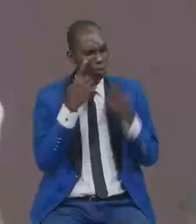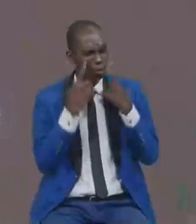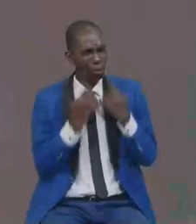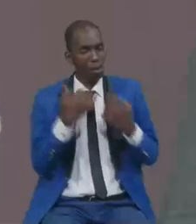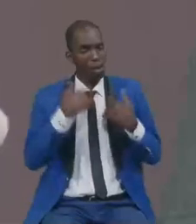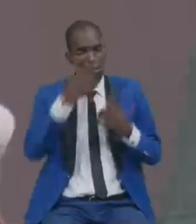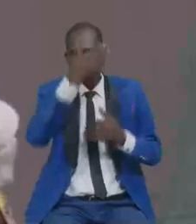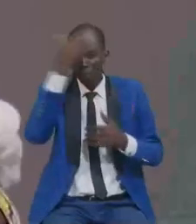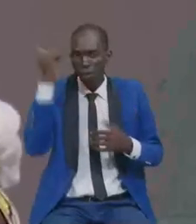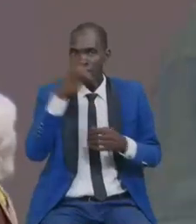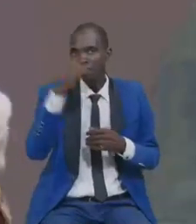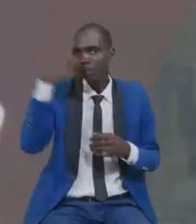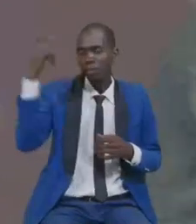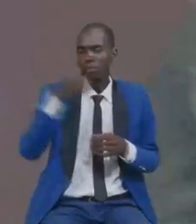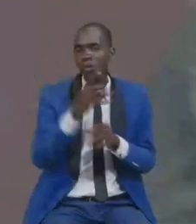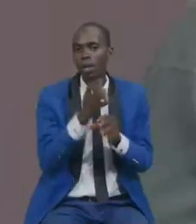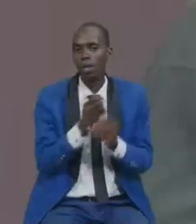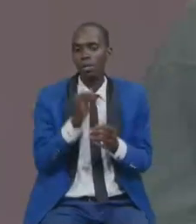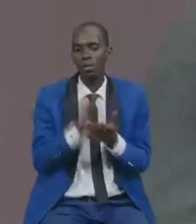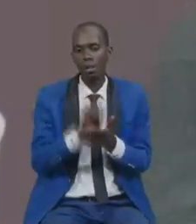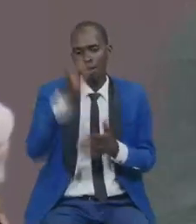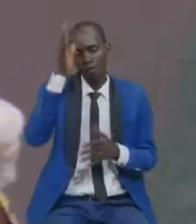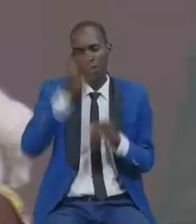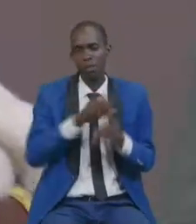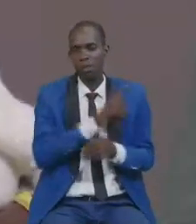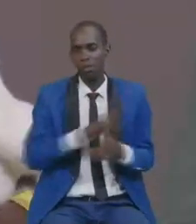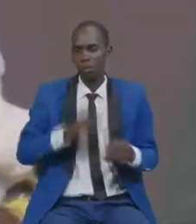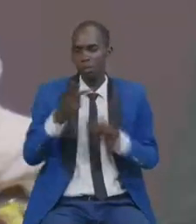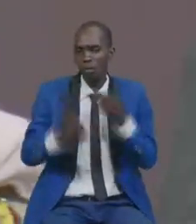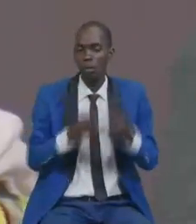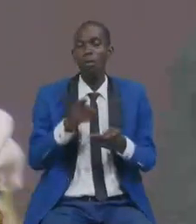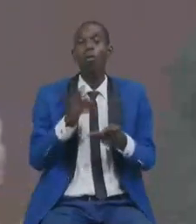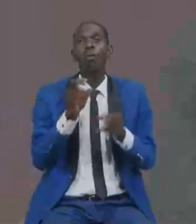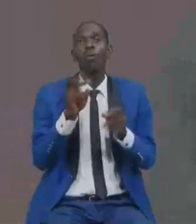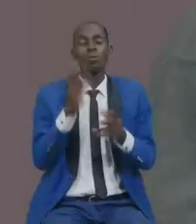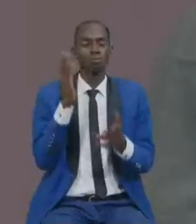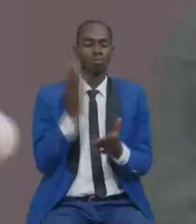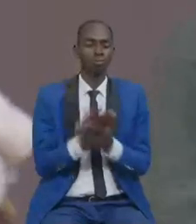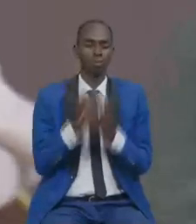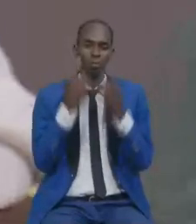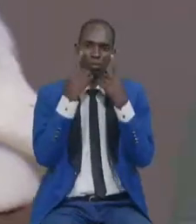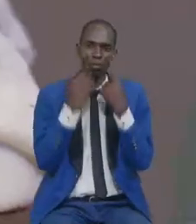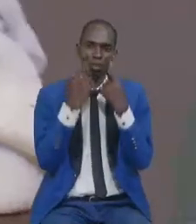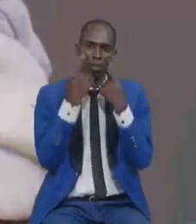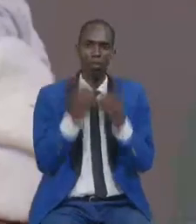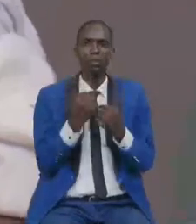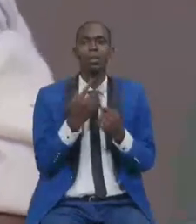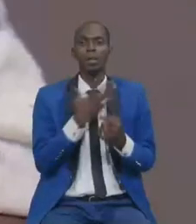fait, que notre papa t'a visité. J'ai cessé de pleurer. J'ai effacé mes larmes, j'ai dit, tout va